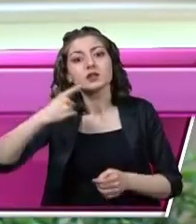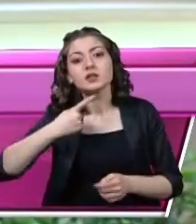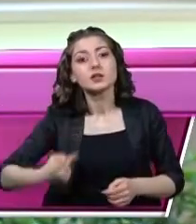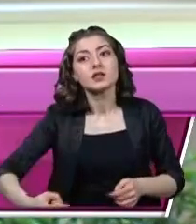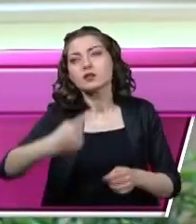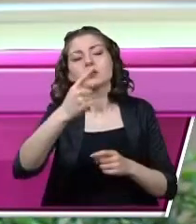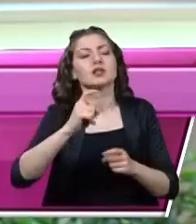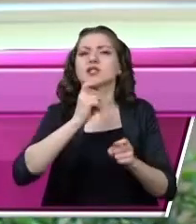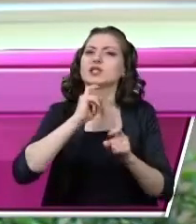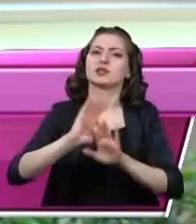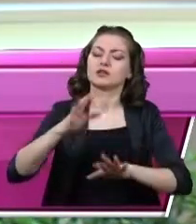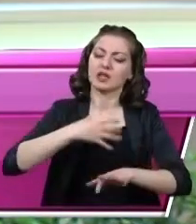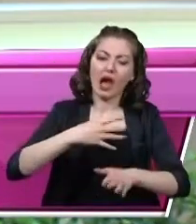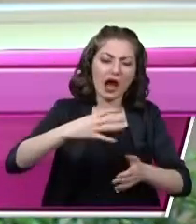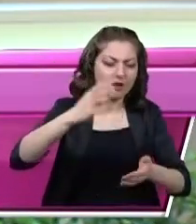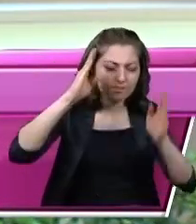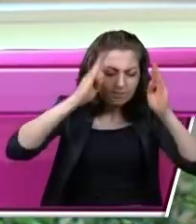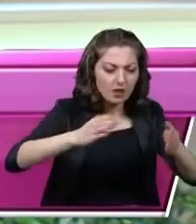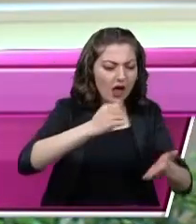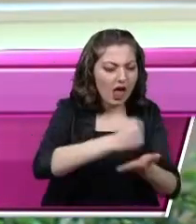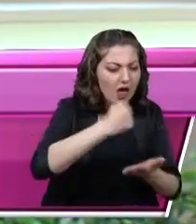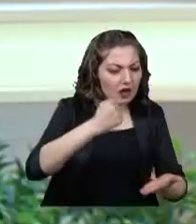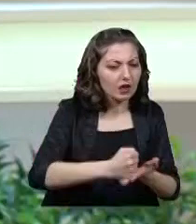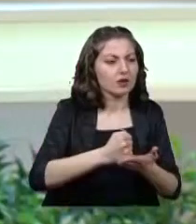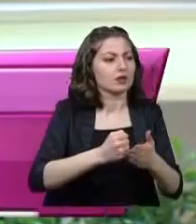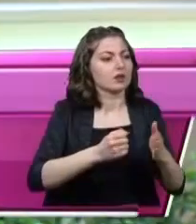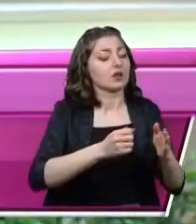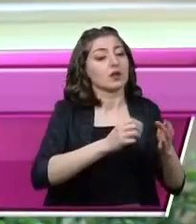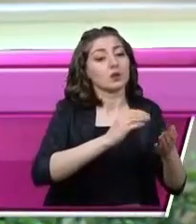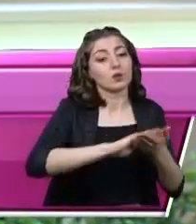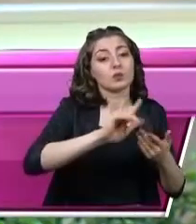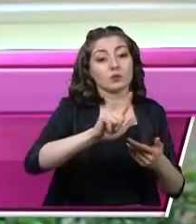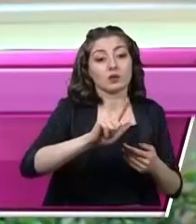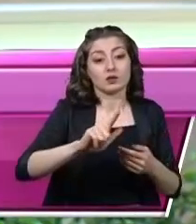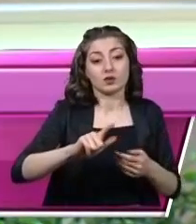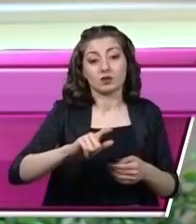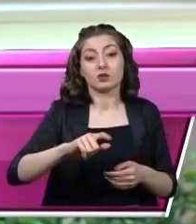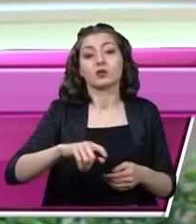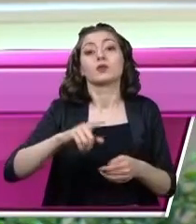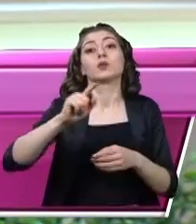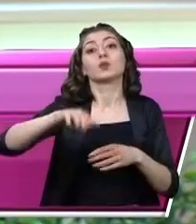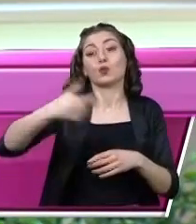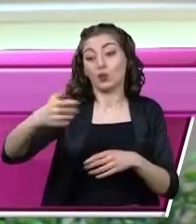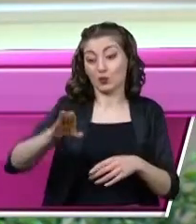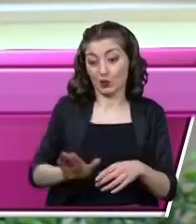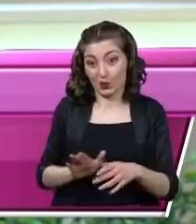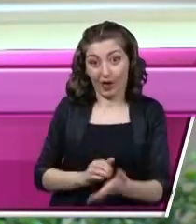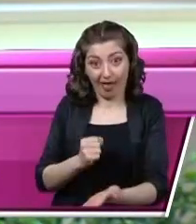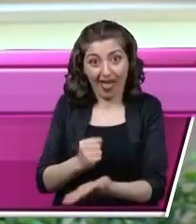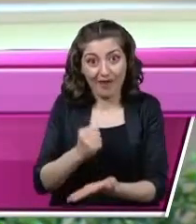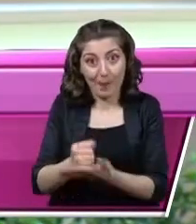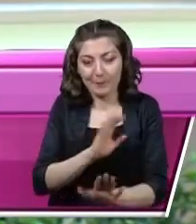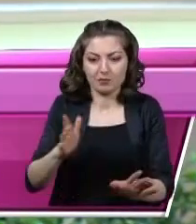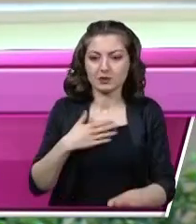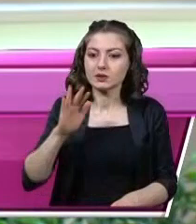buradan ya belki en büyük sorun buradan kaynaklanıyor Biz çocuklarımızı evlendiriyoruz ama çocuklarımızla birlikte biz bu evliliğe müdahil oluyoruz Yani